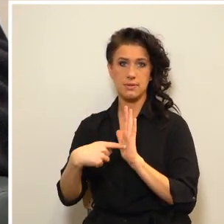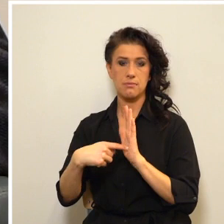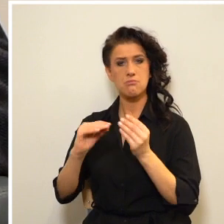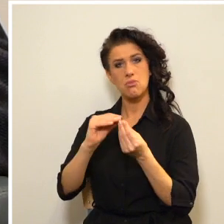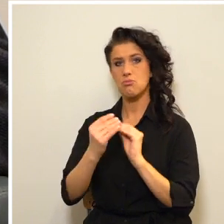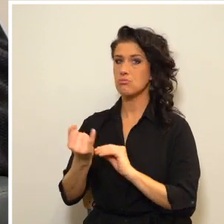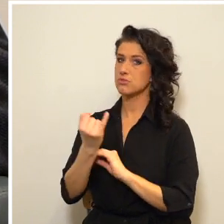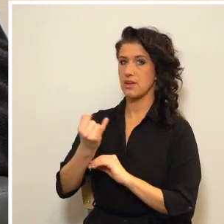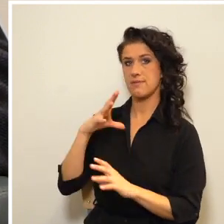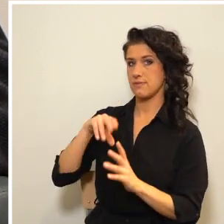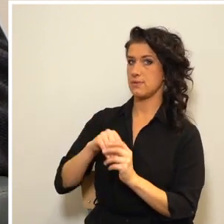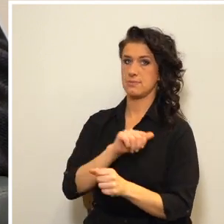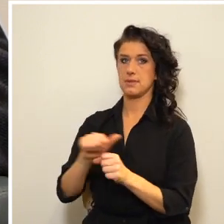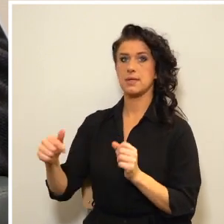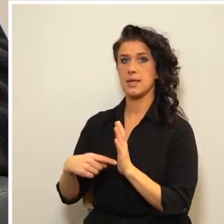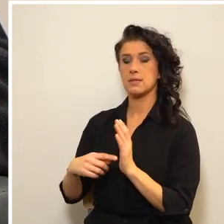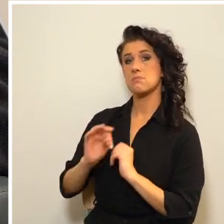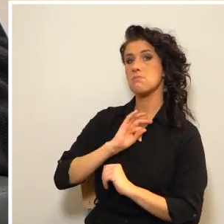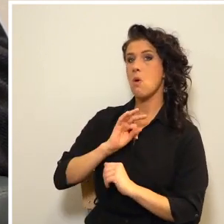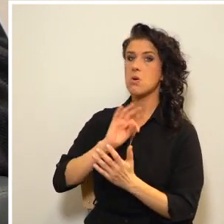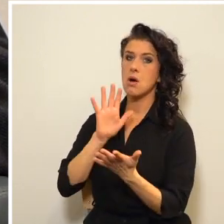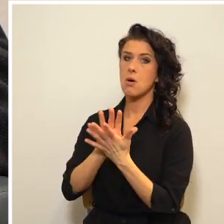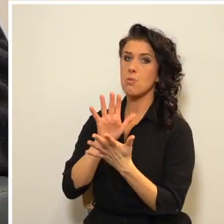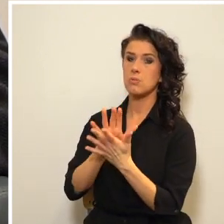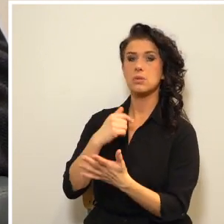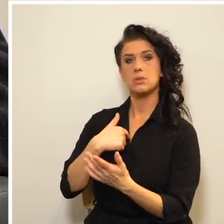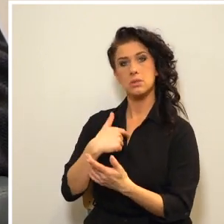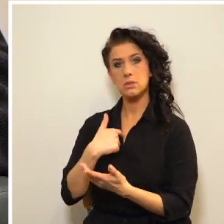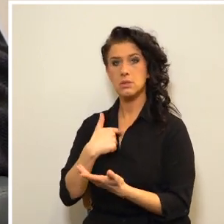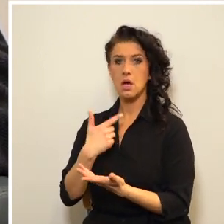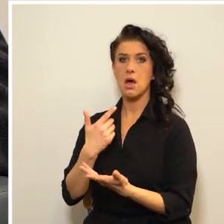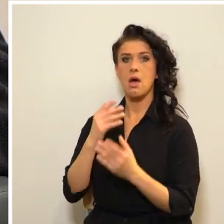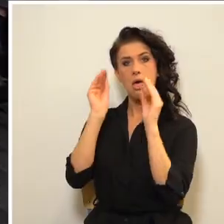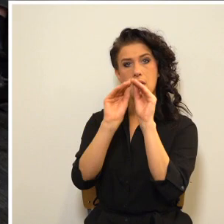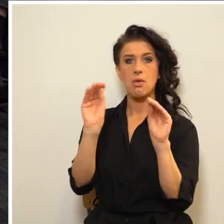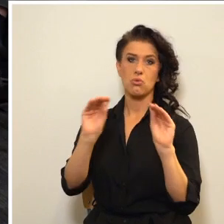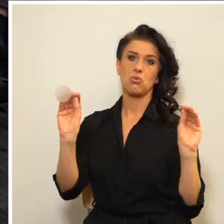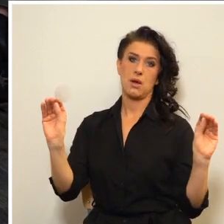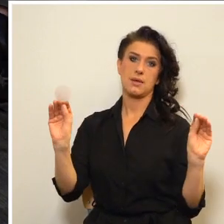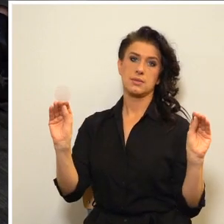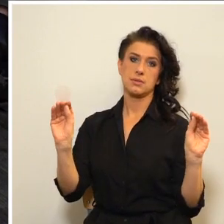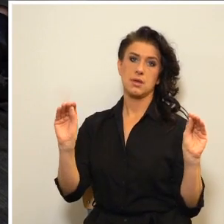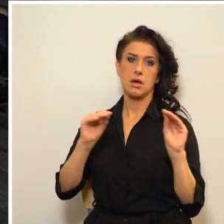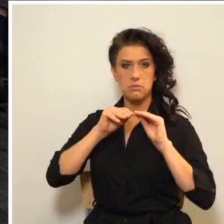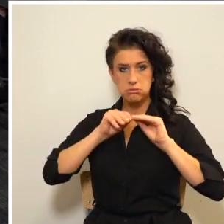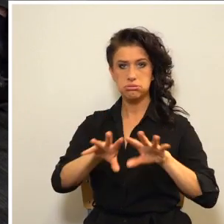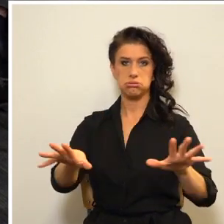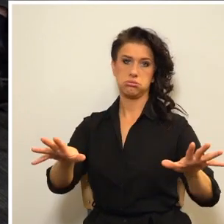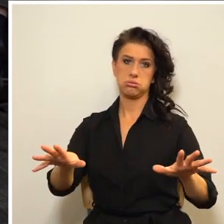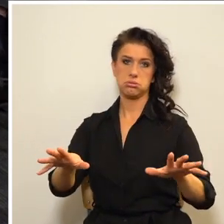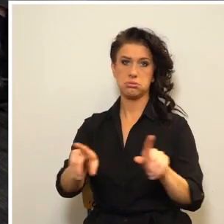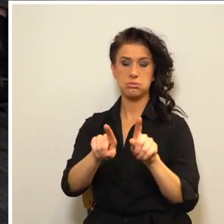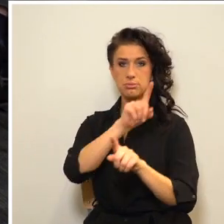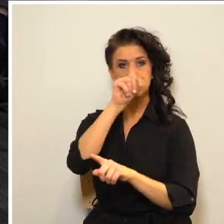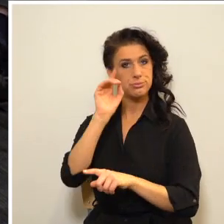problem i Dlatego moim zdaniem niezwykle ważnym wyjściem jest edukacja jest jednak racja zarówno ludzi